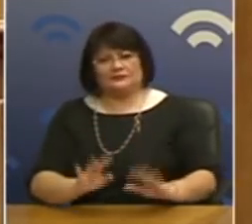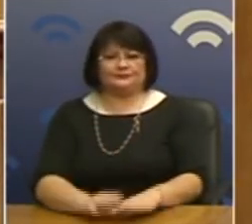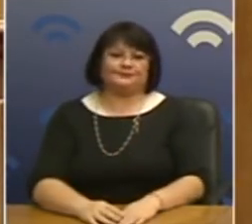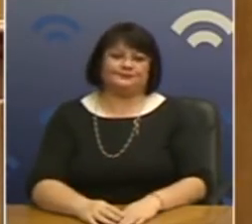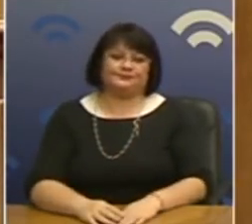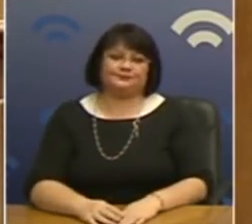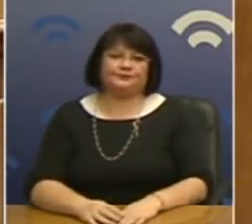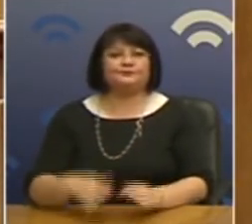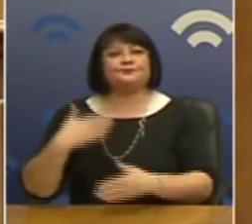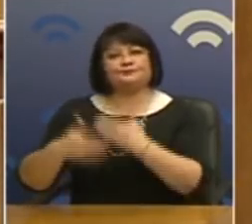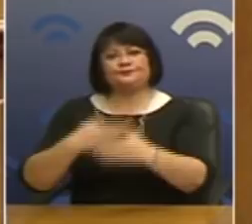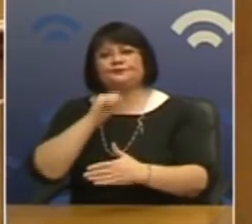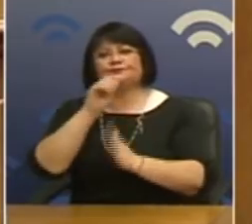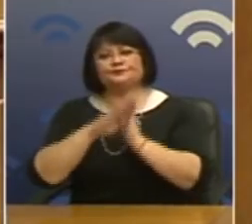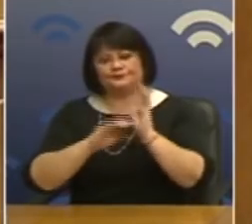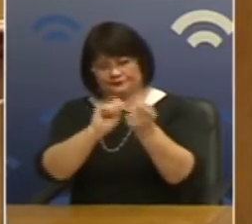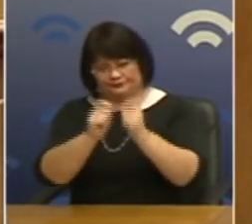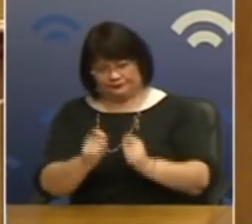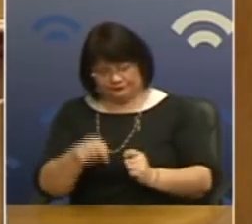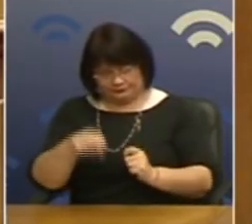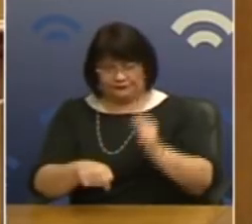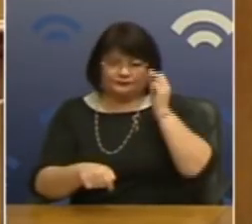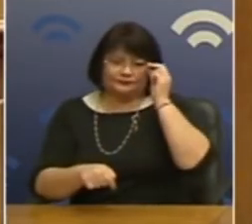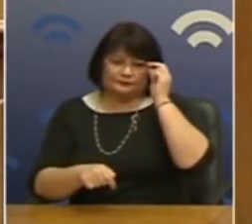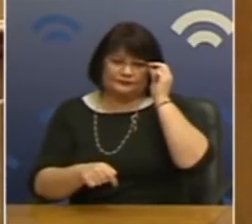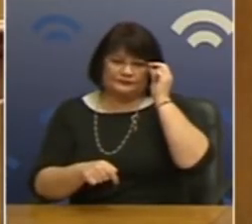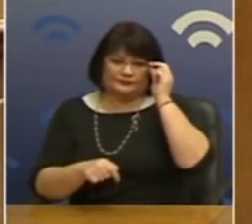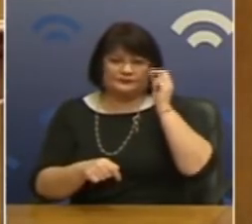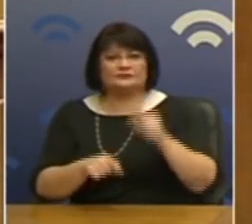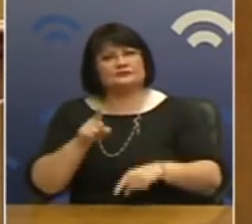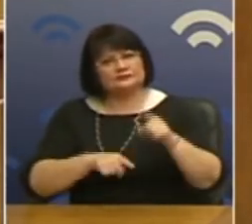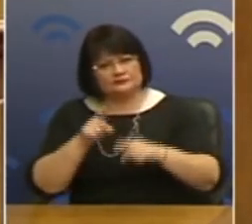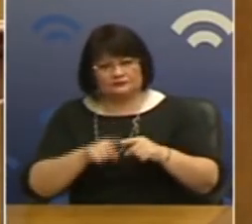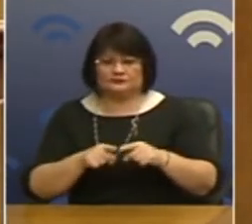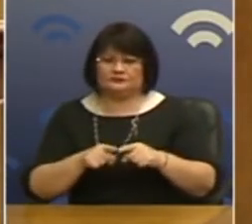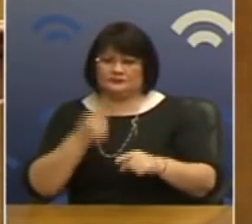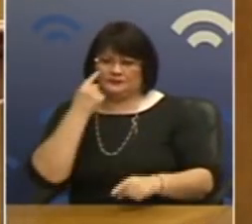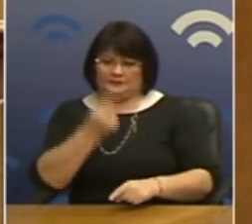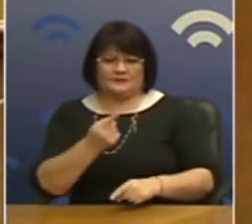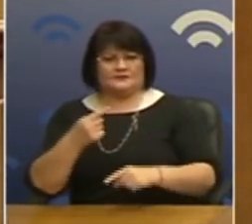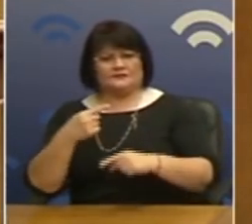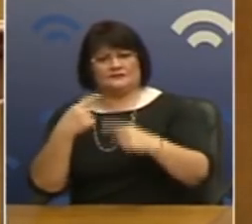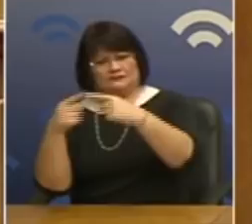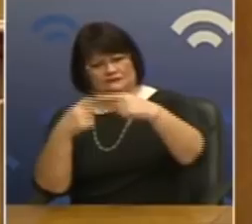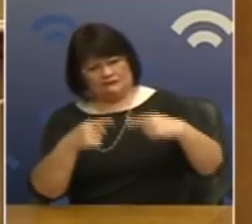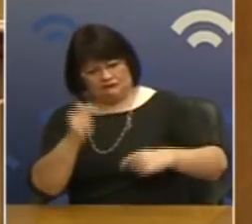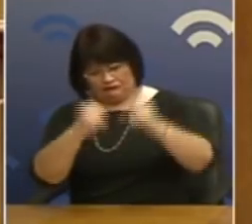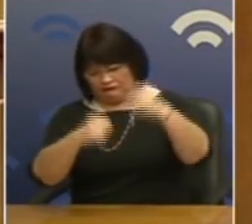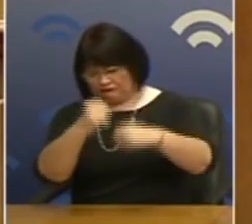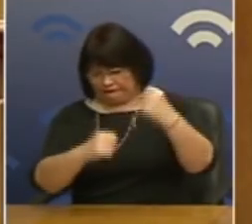Η διαδικασία συνταγματικής αναθεώρησης, παρά τις όποιες υπαρκτές διαφορές τους, που